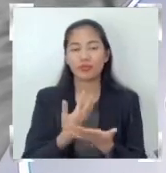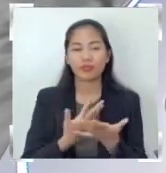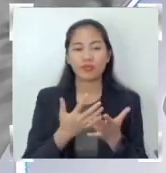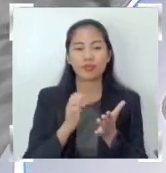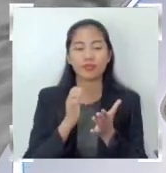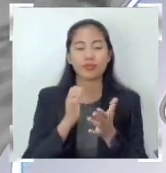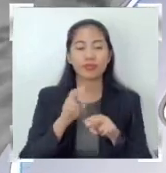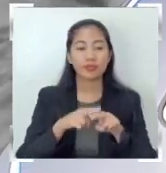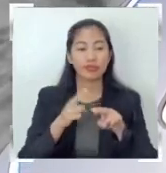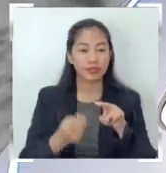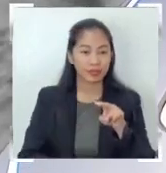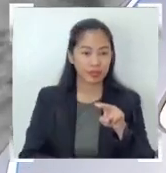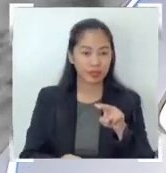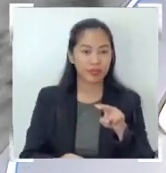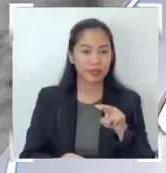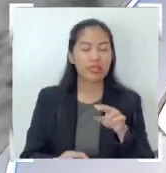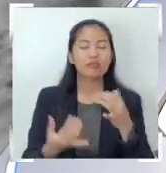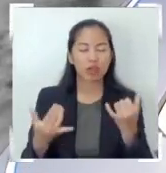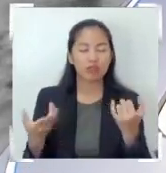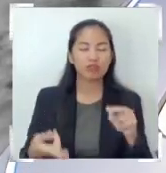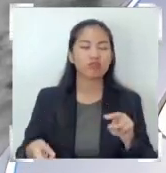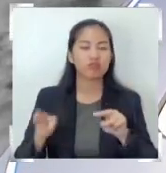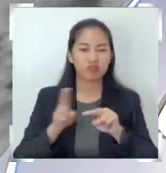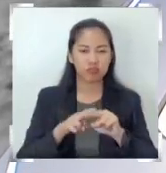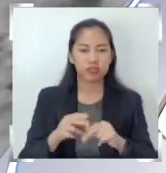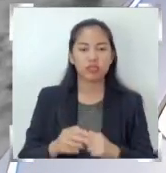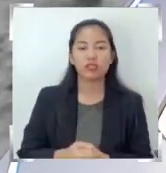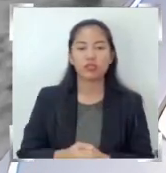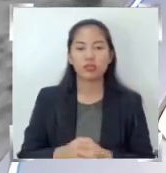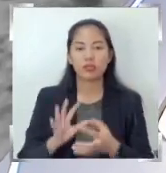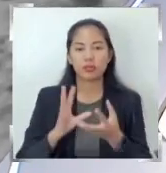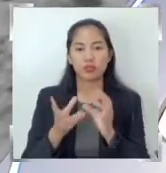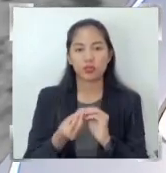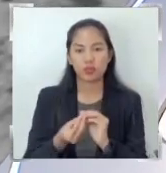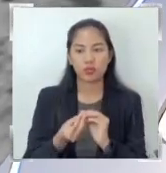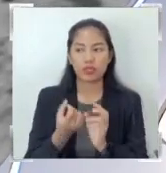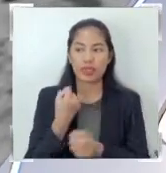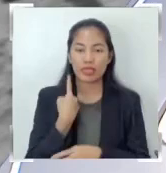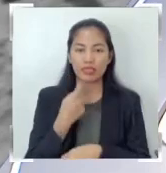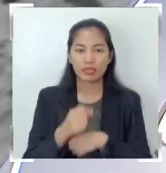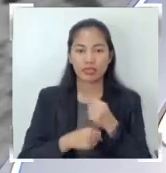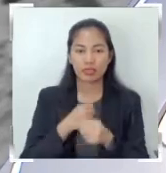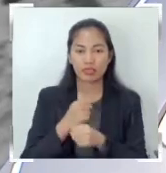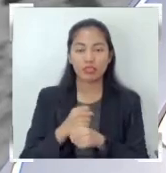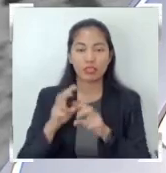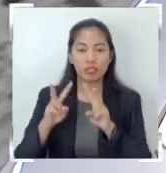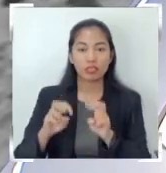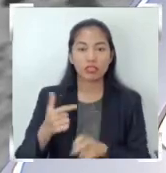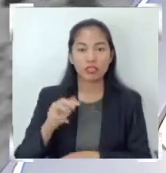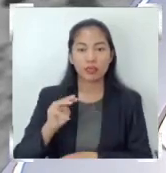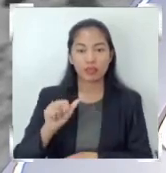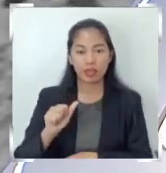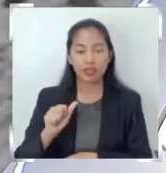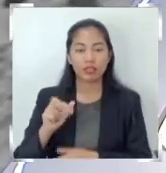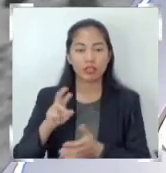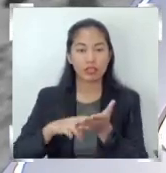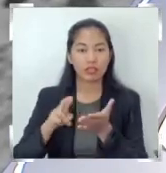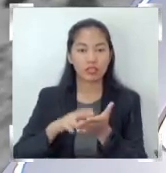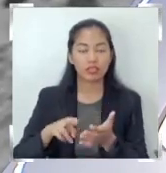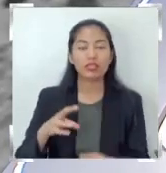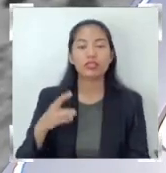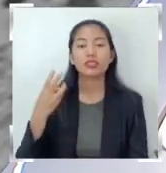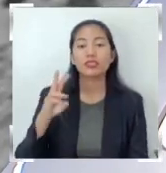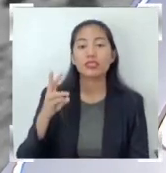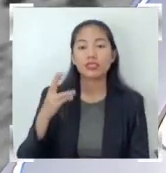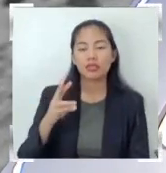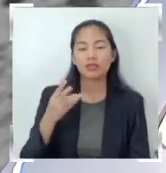2021. Sa kabuuan ng nagdaan taon, batay sa pagsusuri ng GMA News Research, 16 pesos and 80 centavos